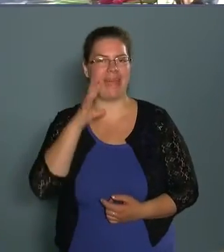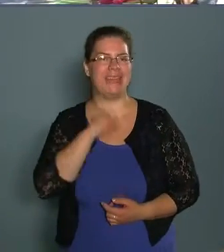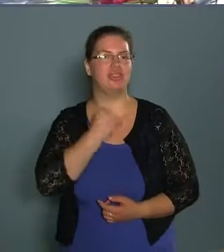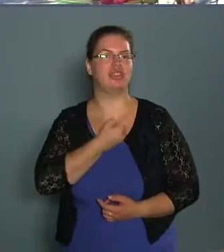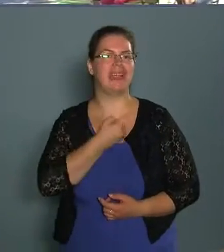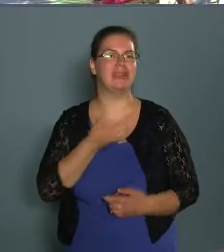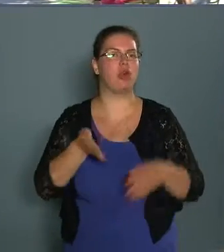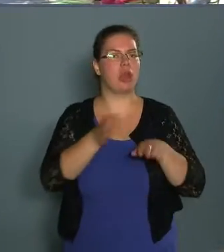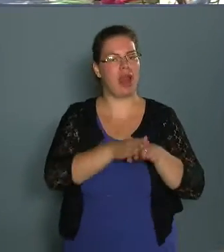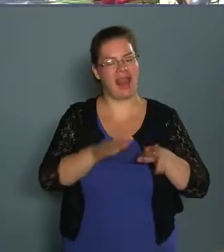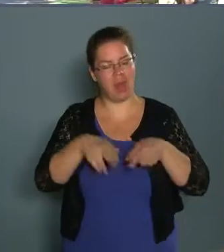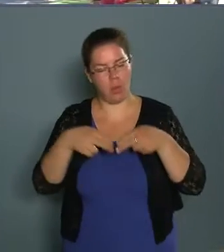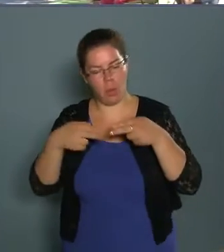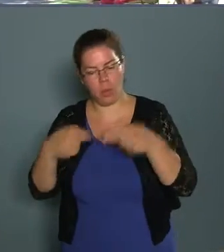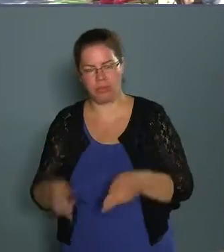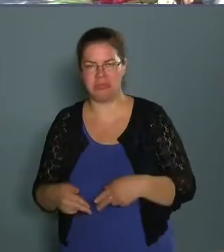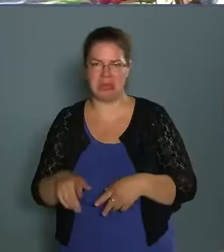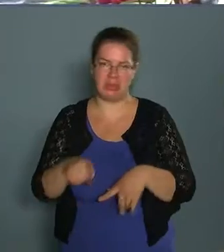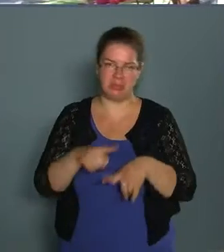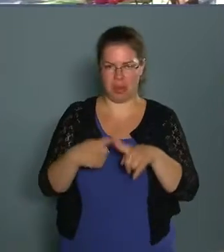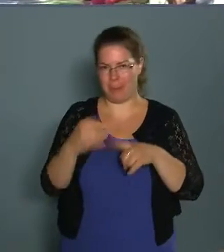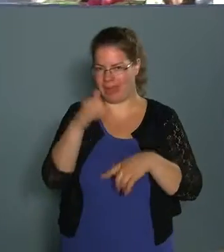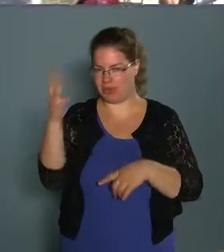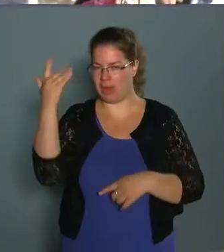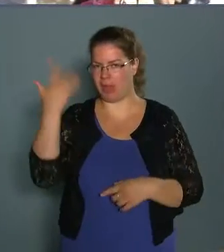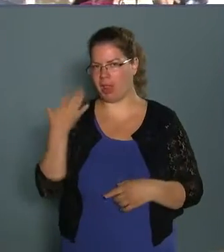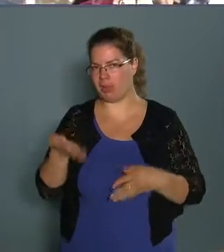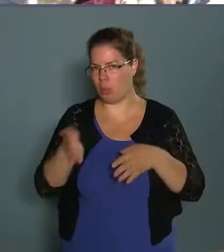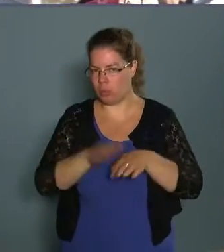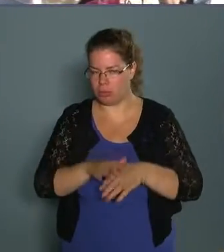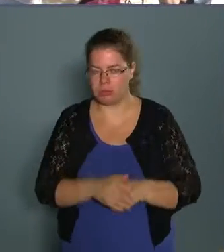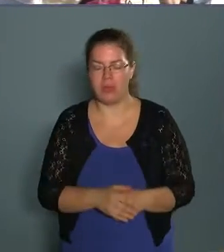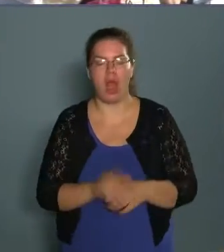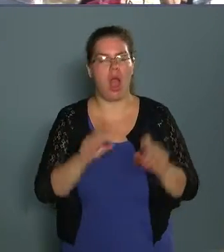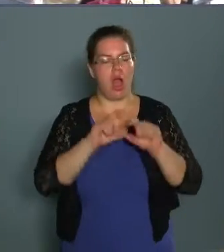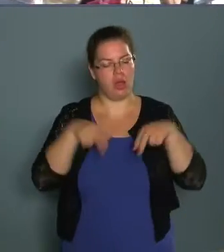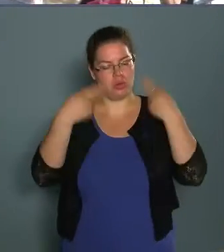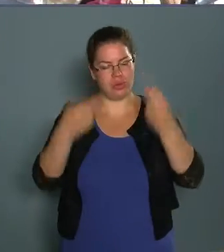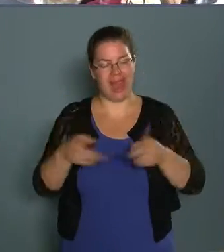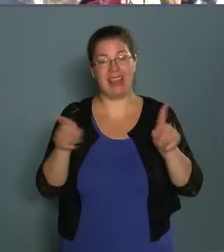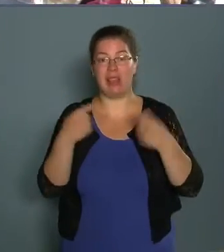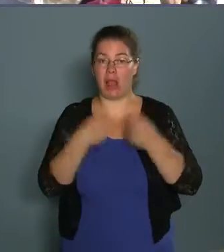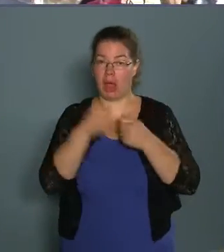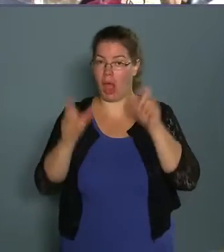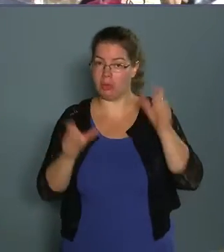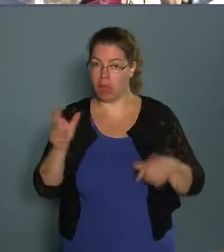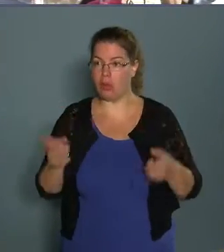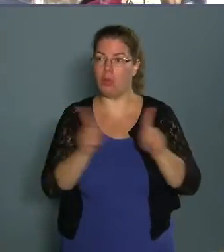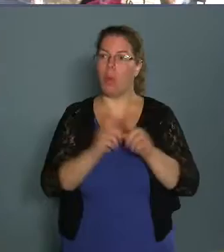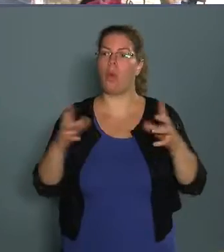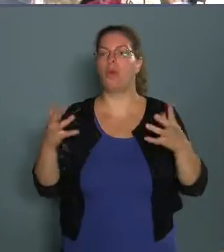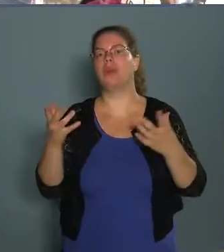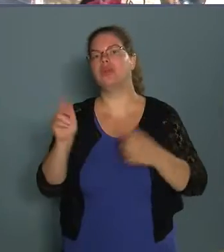Benko Sándornak a halála után, ez egy bő másfél évvel ezelőtt történt, azután a zenekarnak a tagjai úgy döntöttek, hogy